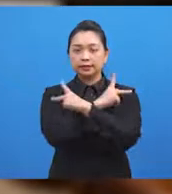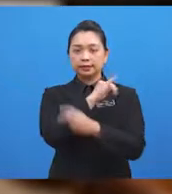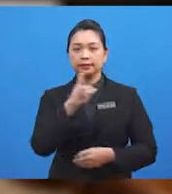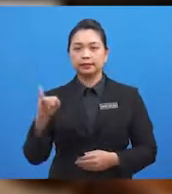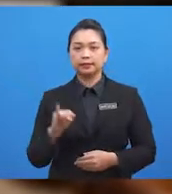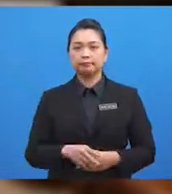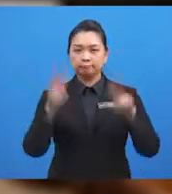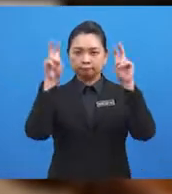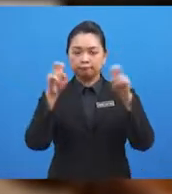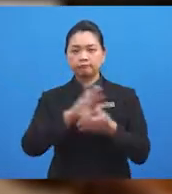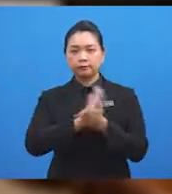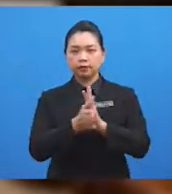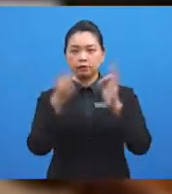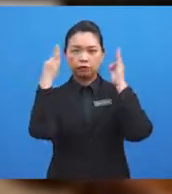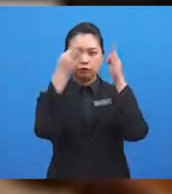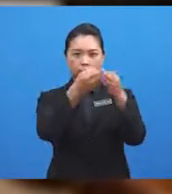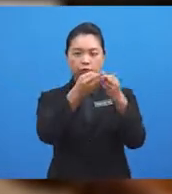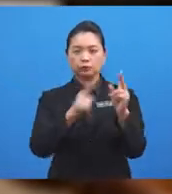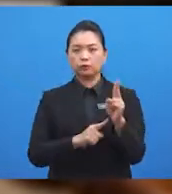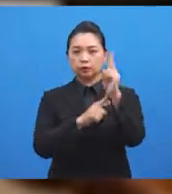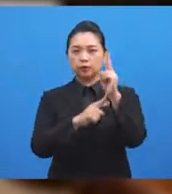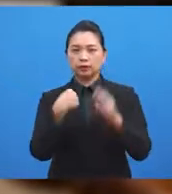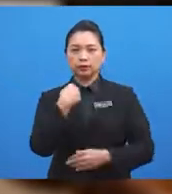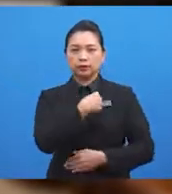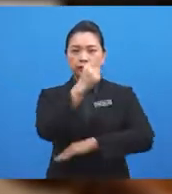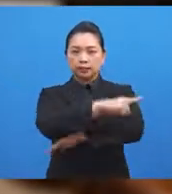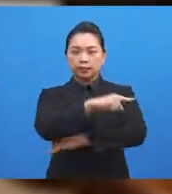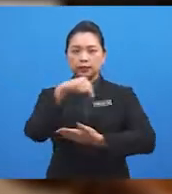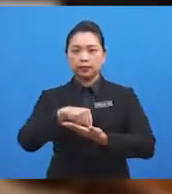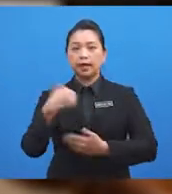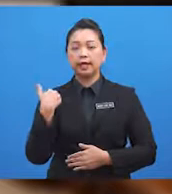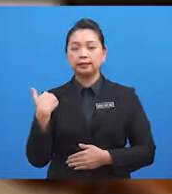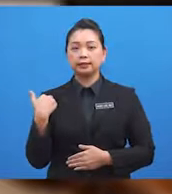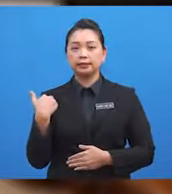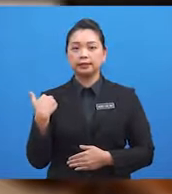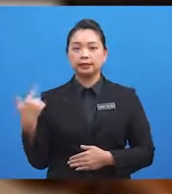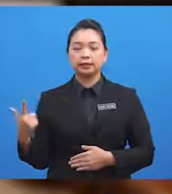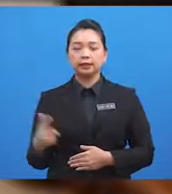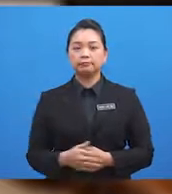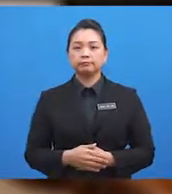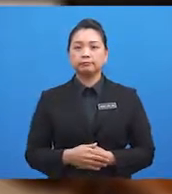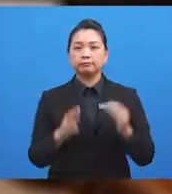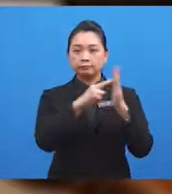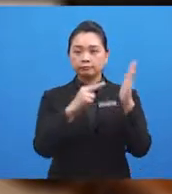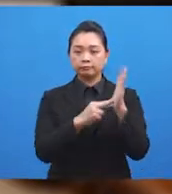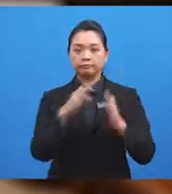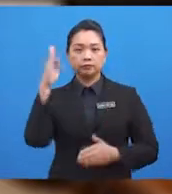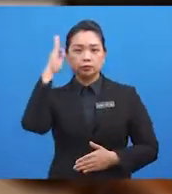topik yang menjadi fokus utama kita pada hari ini ialah badan perundangan persekutuan dan